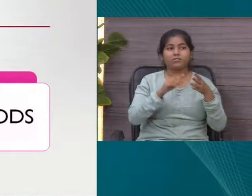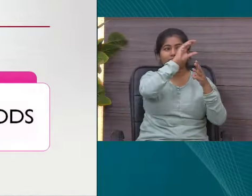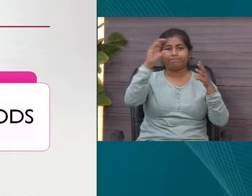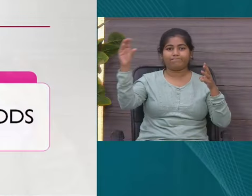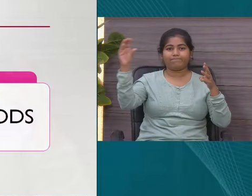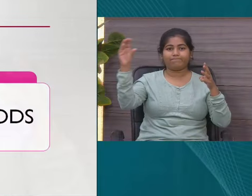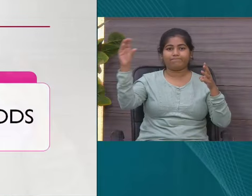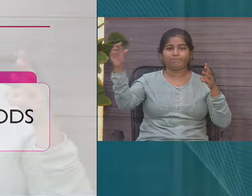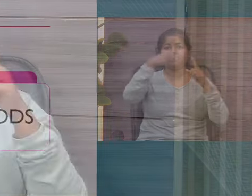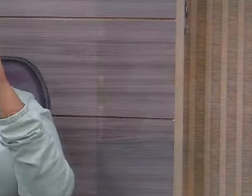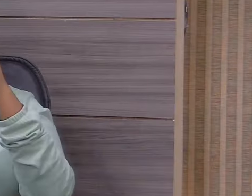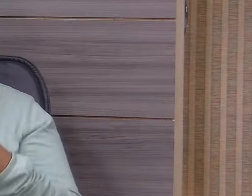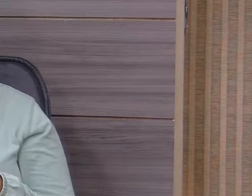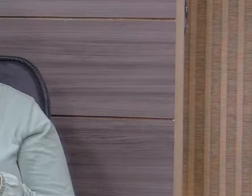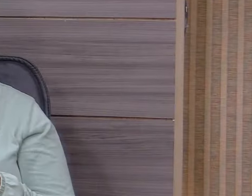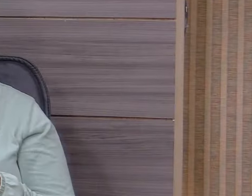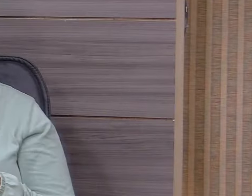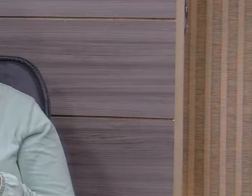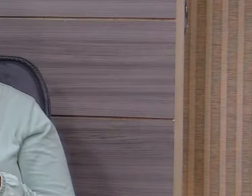तीसरा पीरियड।